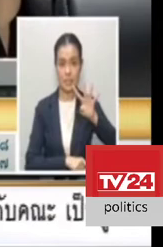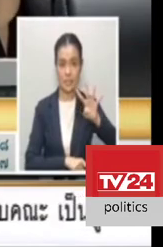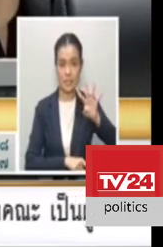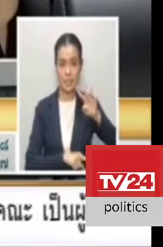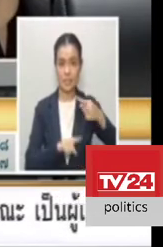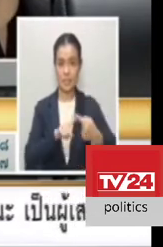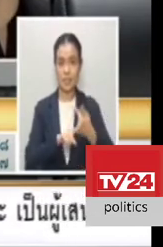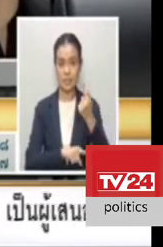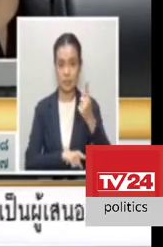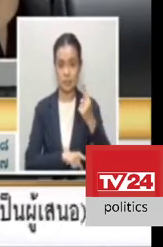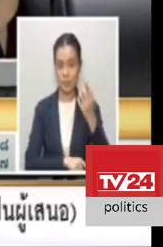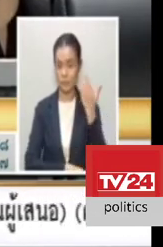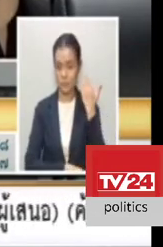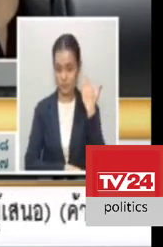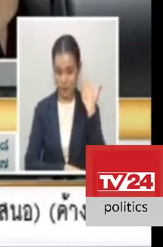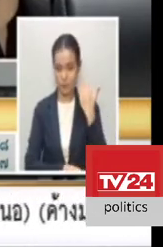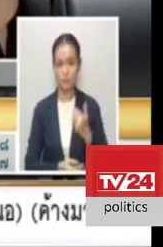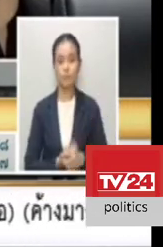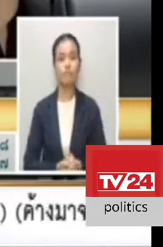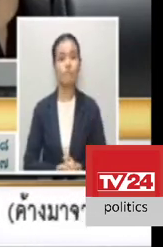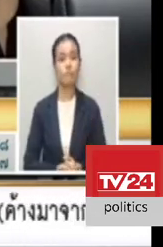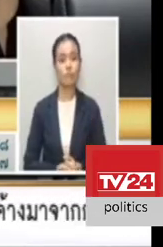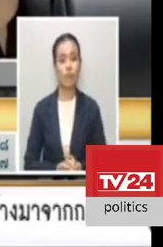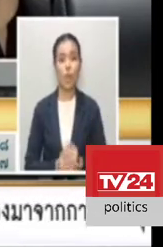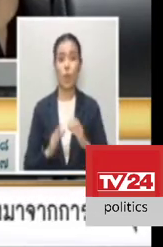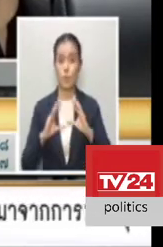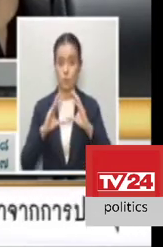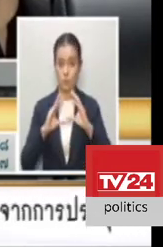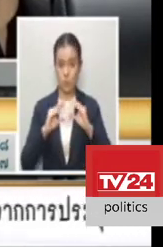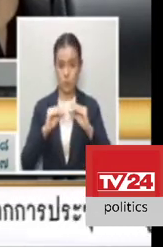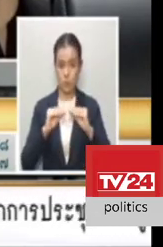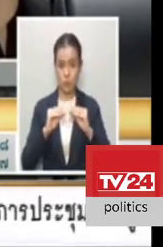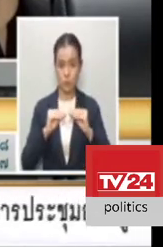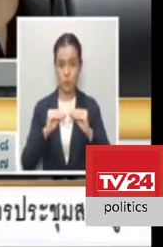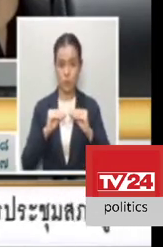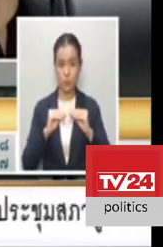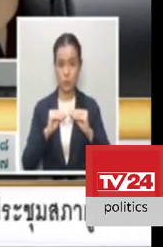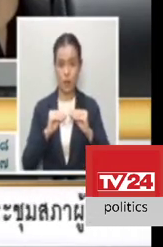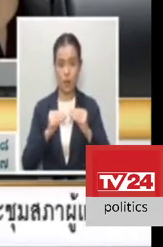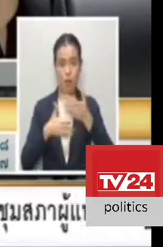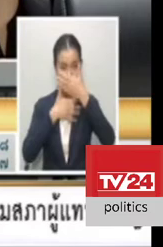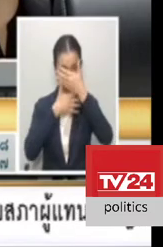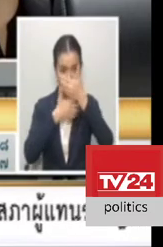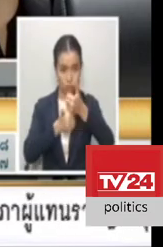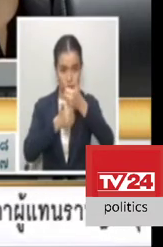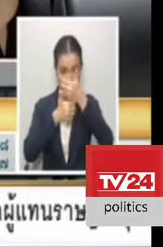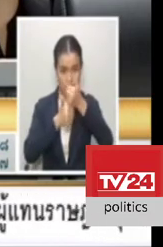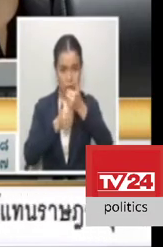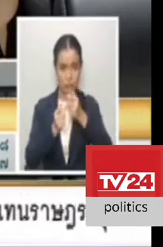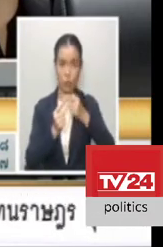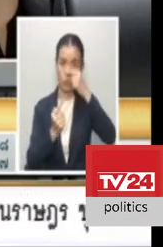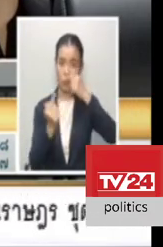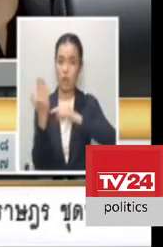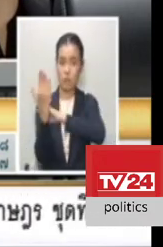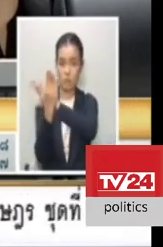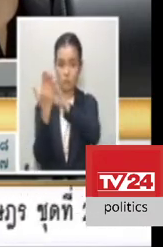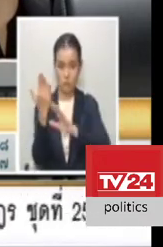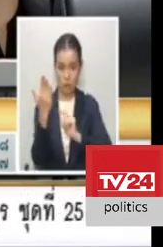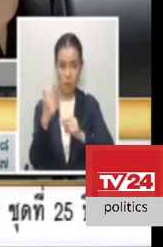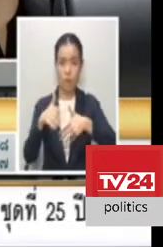นที่ผ่านมาถือว่าเป็นความประชุมที่อยู่เป็นการประชุมที่อยู่ในความสนใจของชาวไทยเป็นอย่างมาก